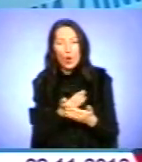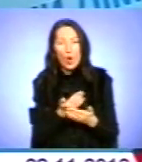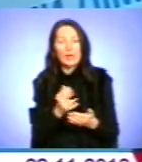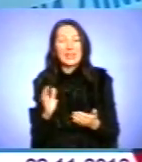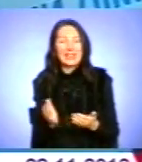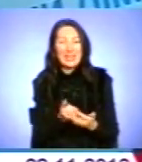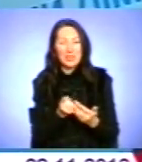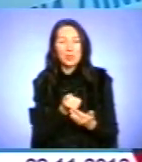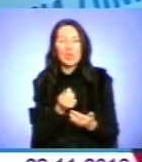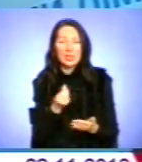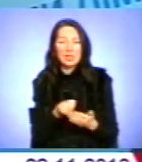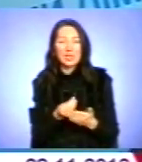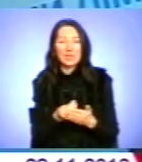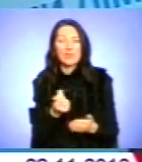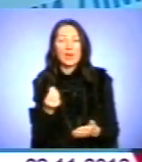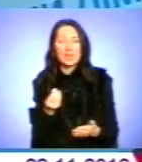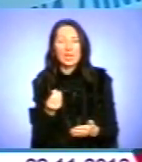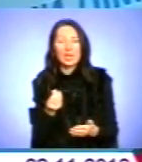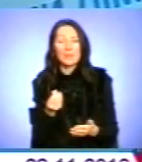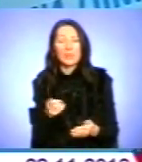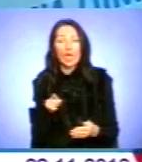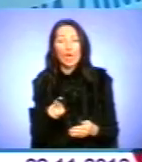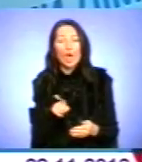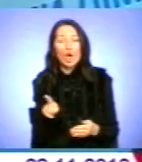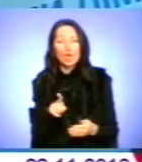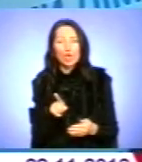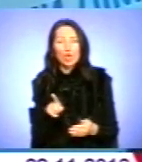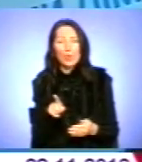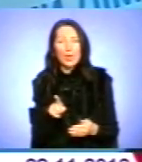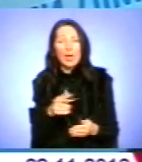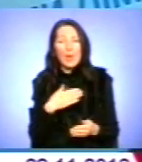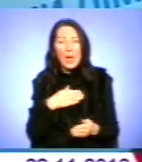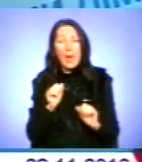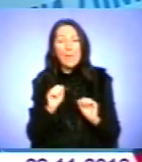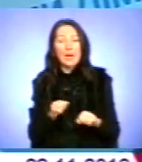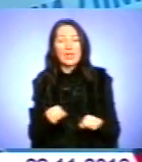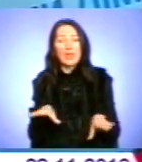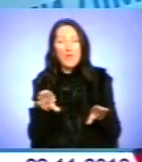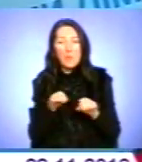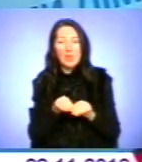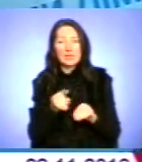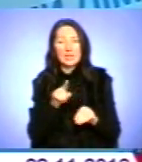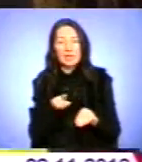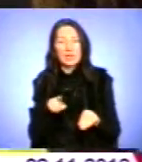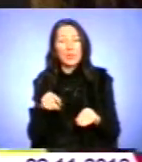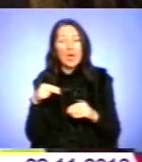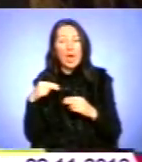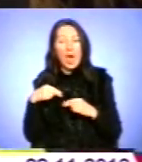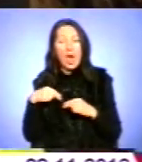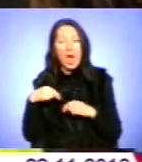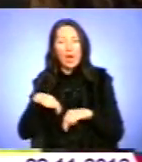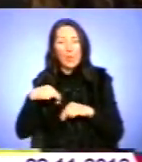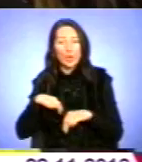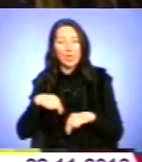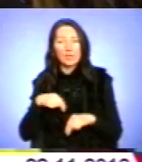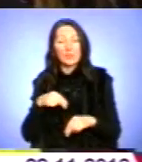знайде средства, деньги на те, щоб ми могли в місті з ними працювати. Андрій